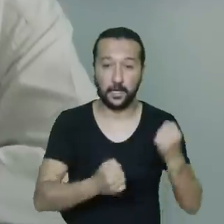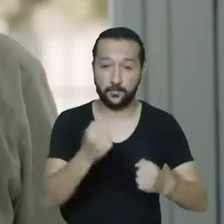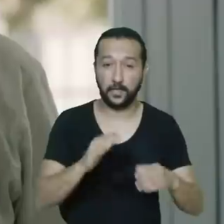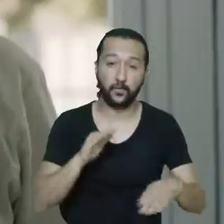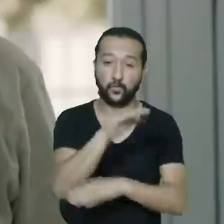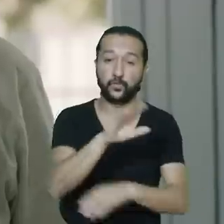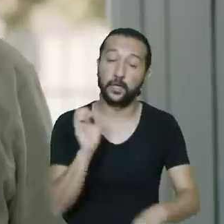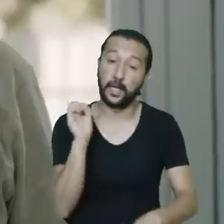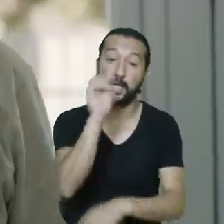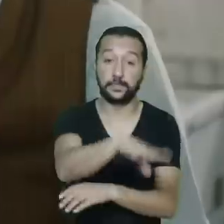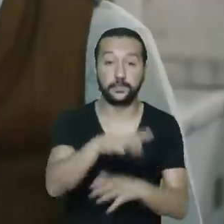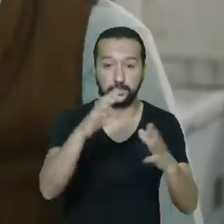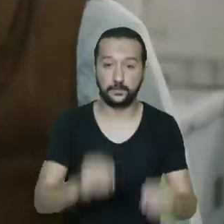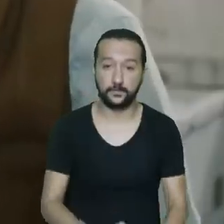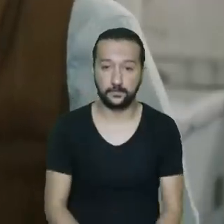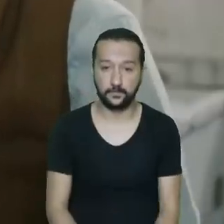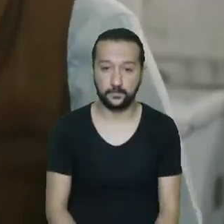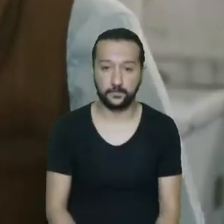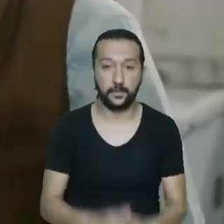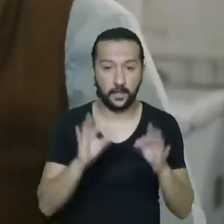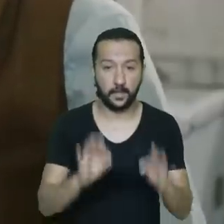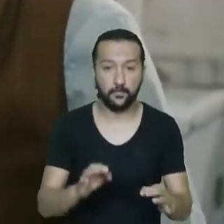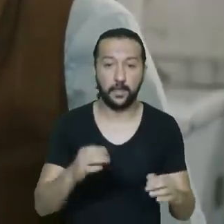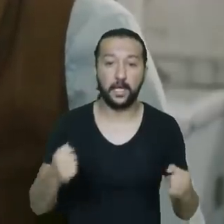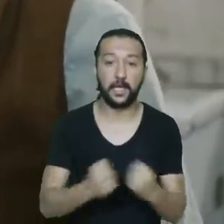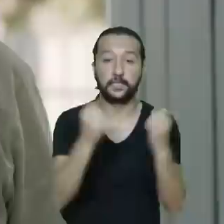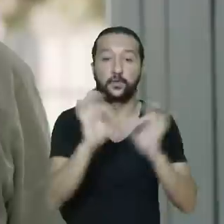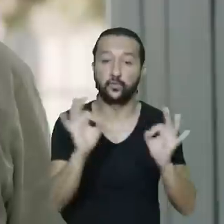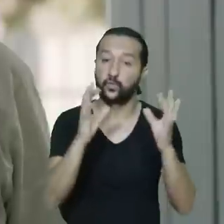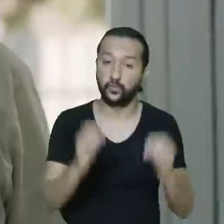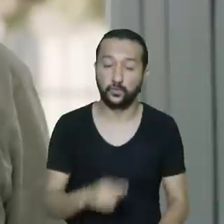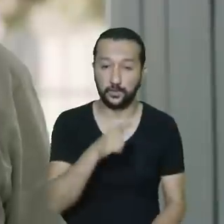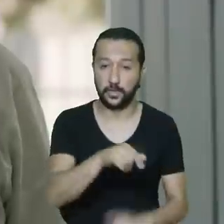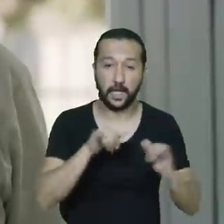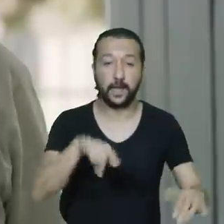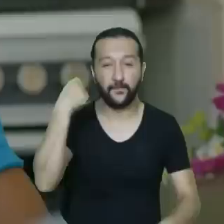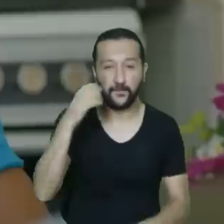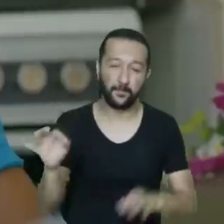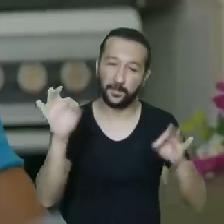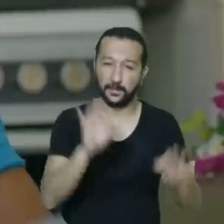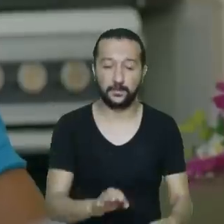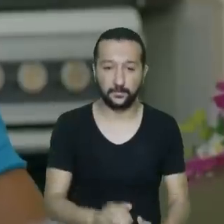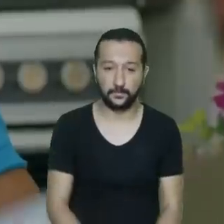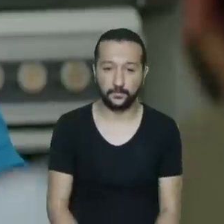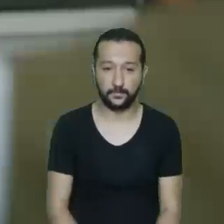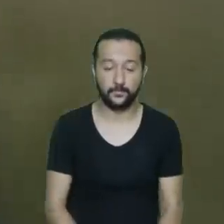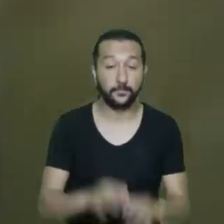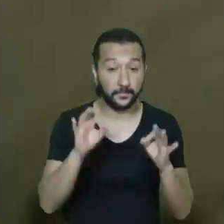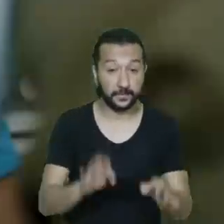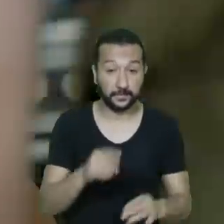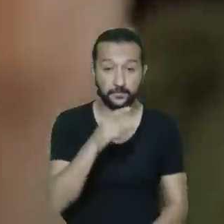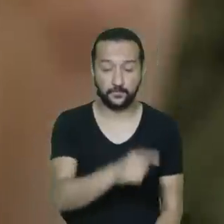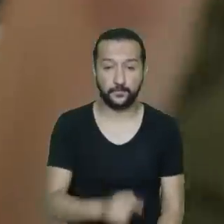Arabayı uçurumdan aşağı fıydaracağız. Hem de gaza süsü vereceğiz. Aynı filmlerdeki gibi.